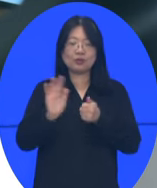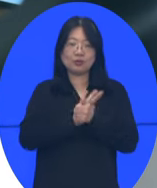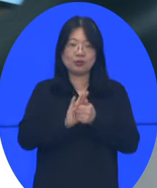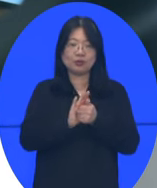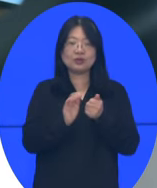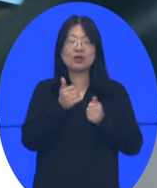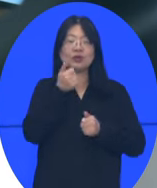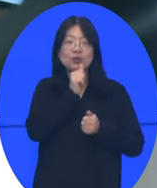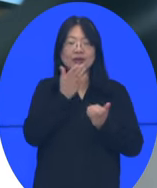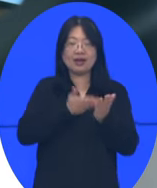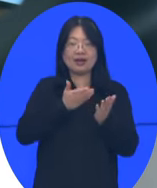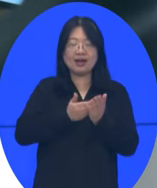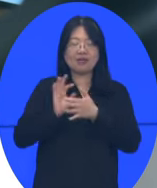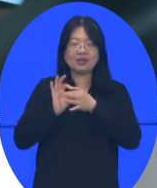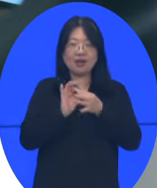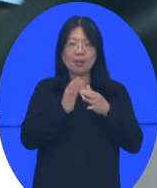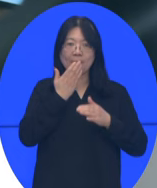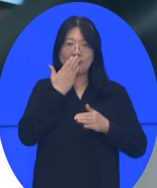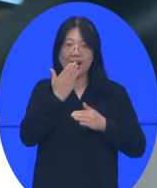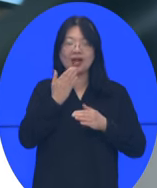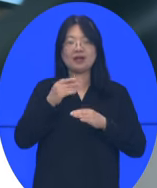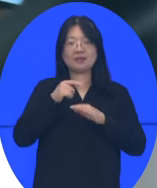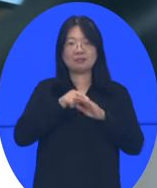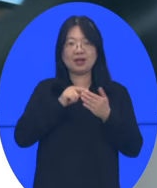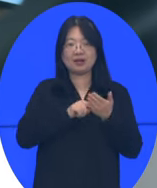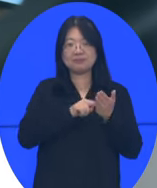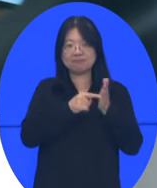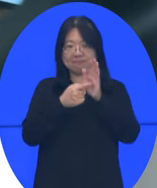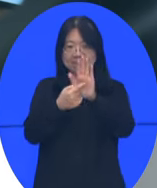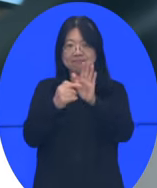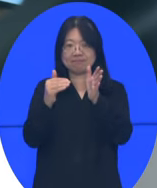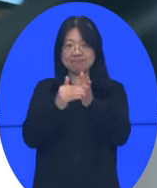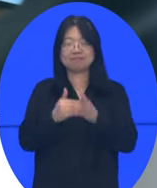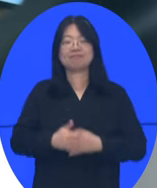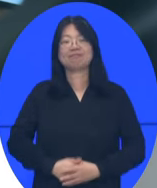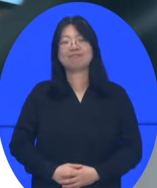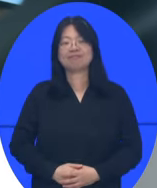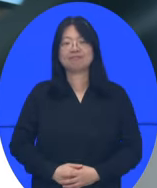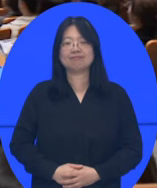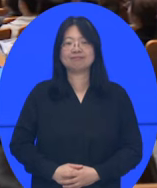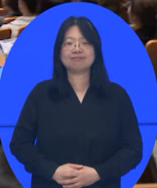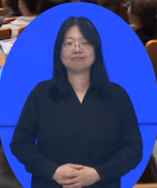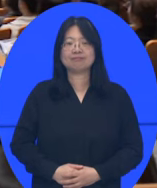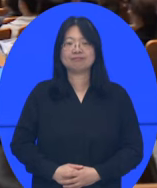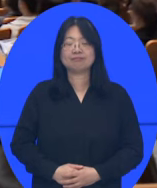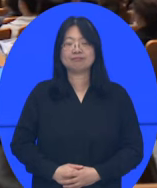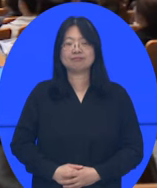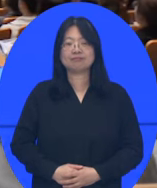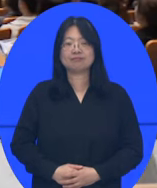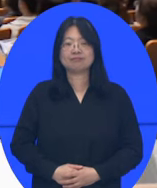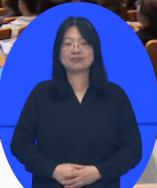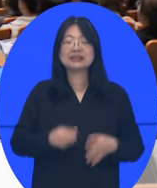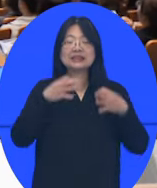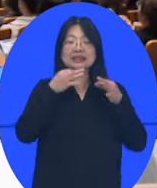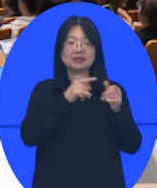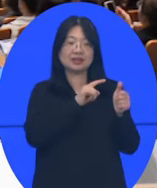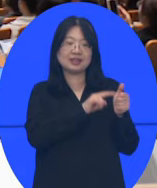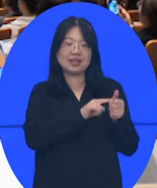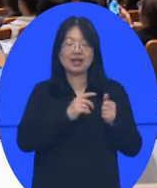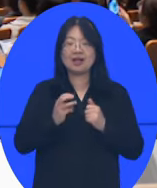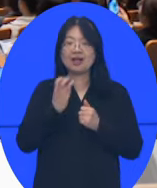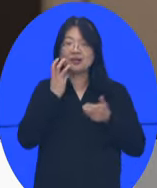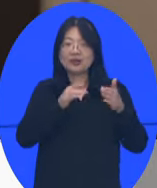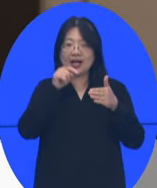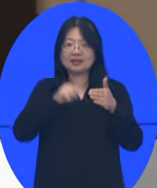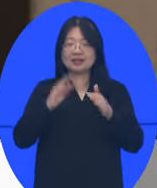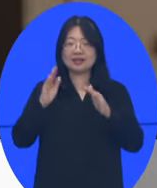돌봄인력 만들겠다는 의지를 밝혔습니다 자세한 내용 전해드립니다 김동현 지사와 돈의